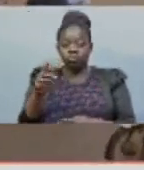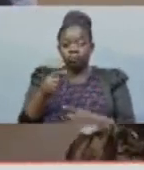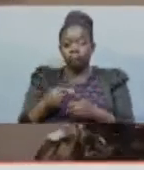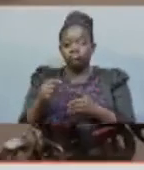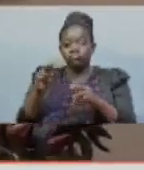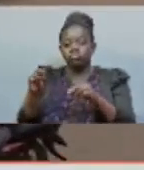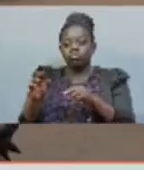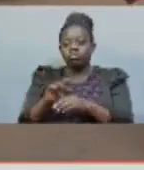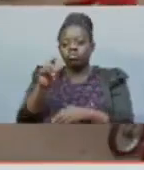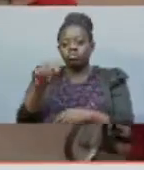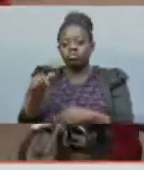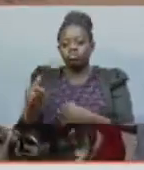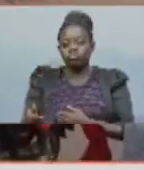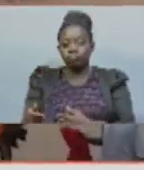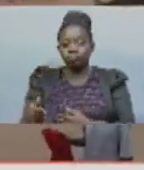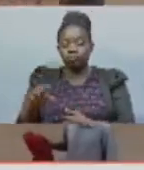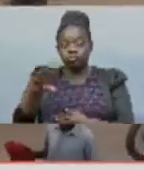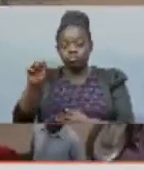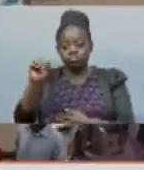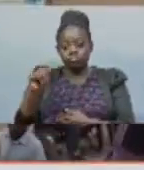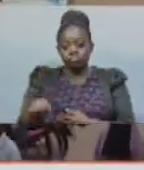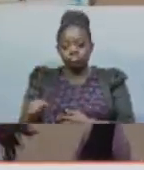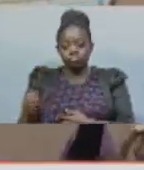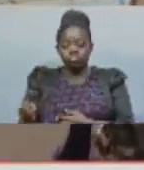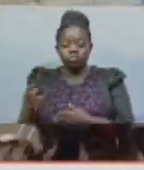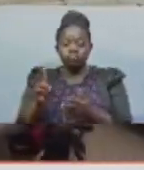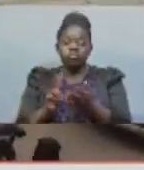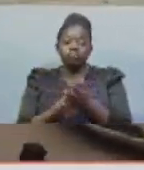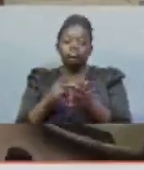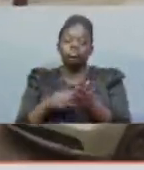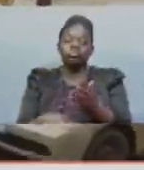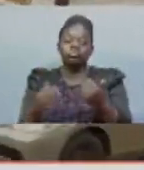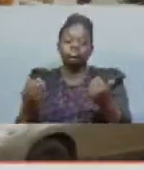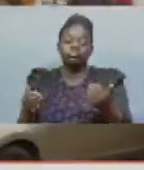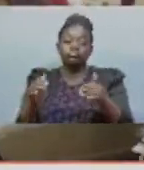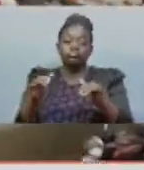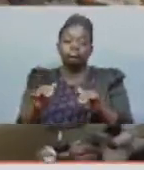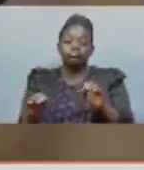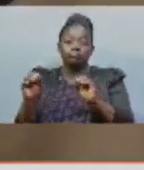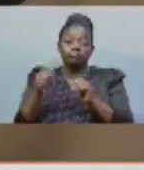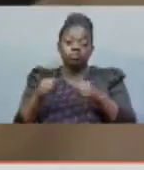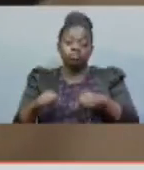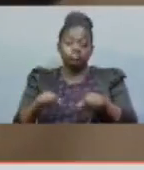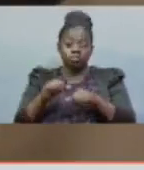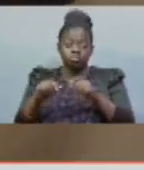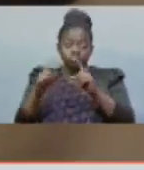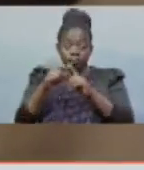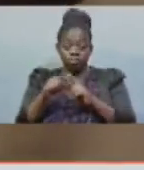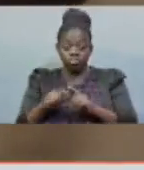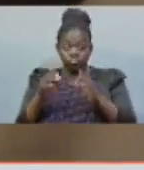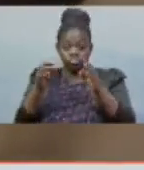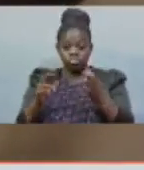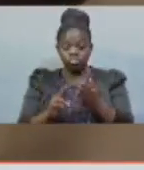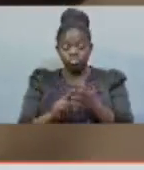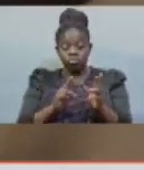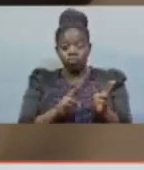busubuze iranga imbako ambala site south mwini mpaka kisiza kama chisa chino parliament weta jina chinza kuloka tukumwendo jayuka zomu